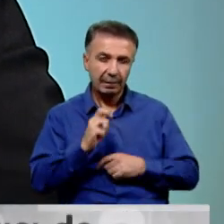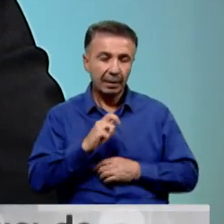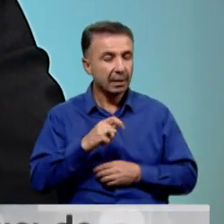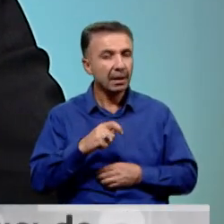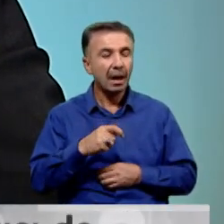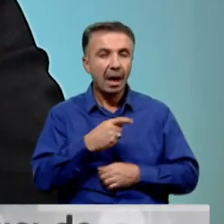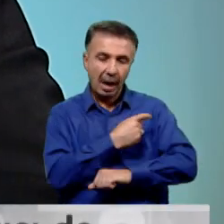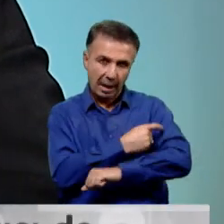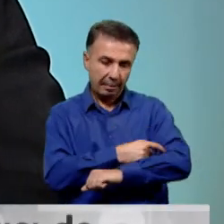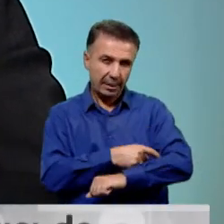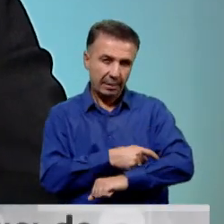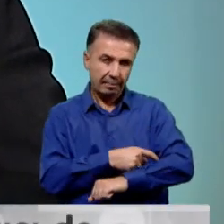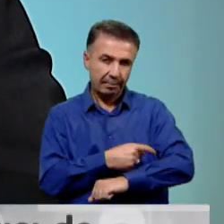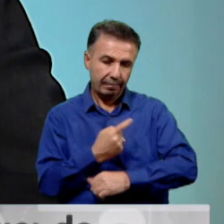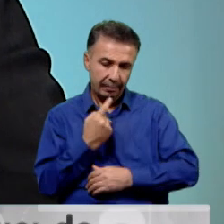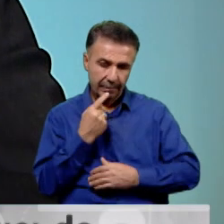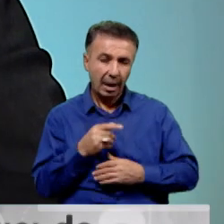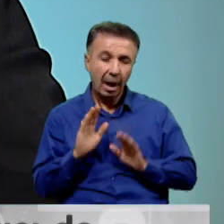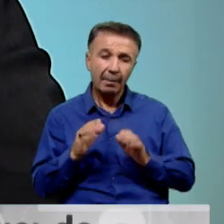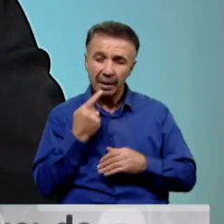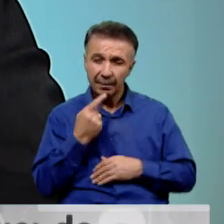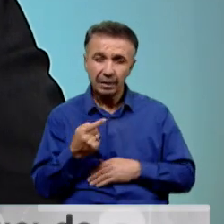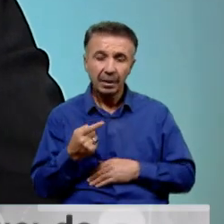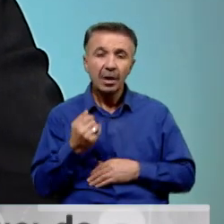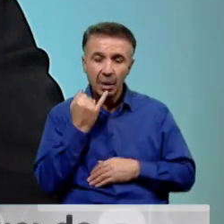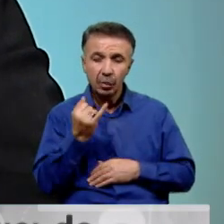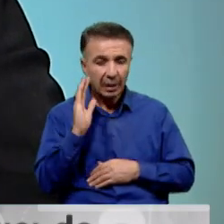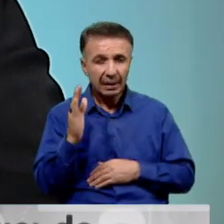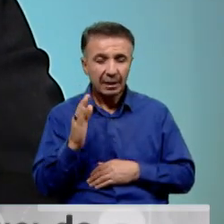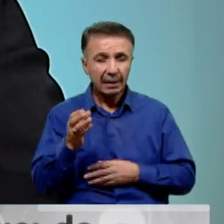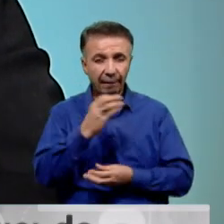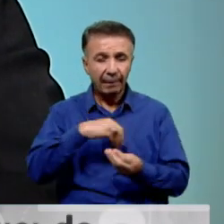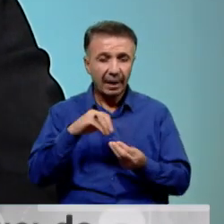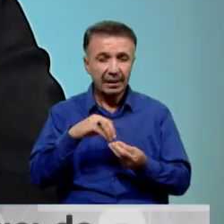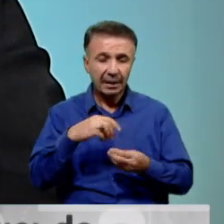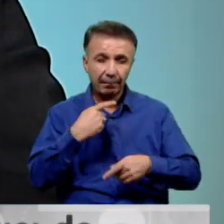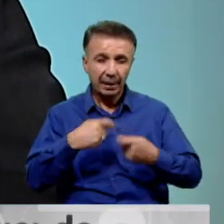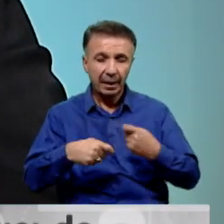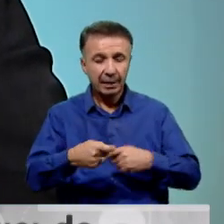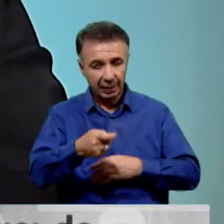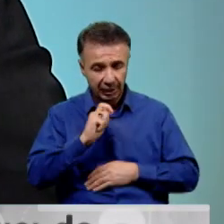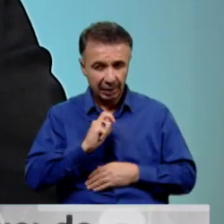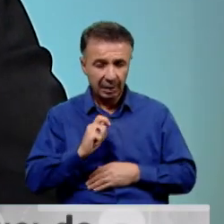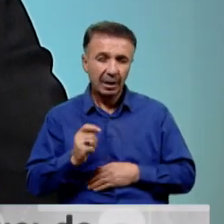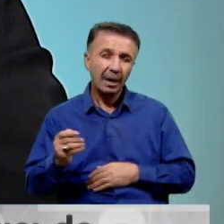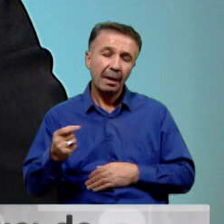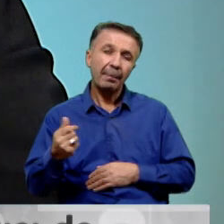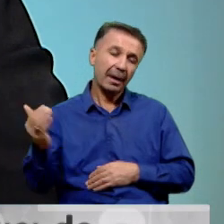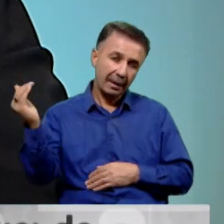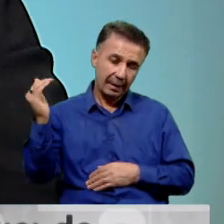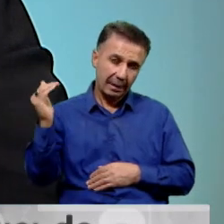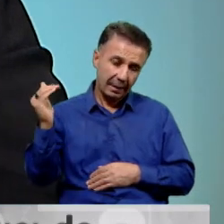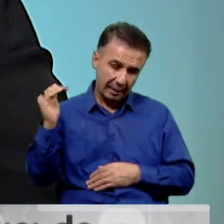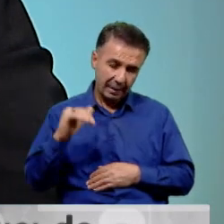en başta söyleyelim. Ama diyelim ki müşteri gitti faizli parayı çekti bankadan getirdi ve bu evi